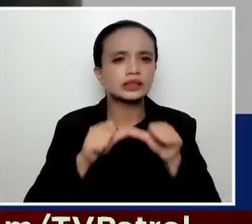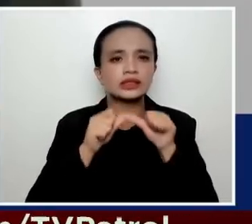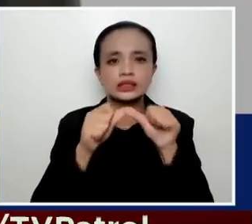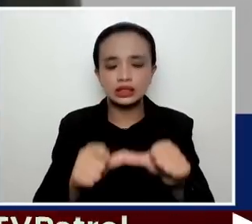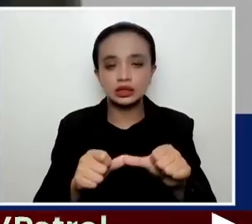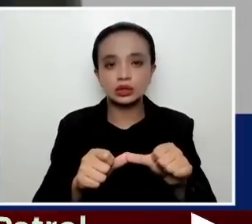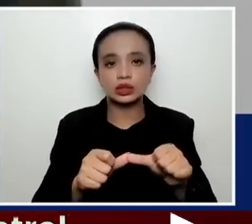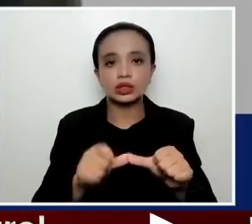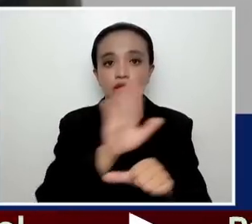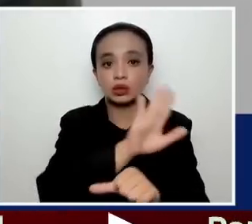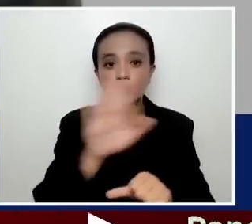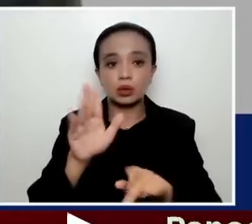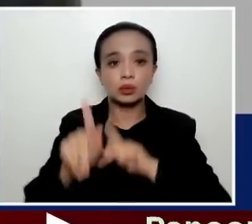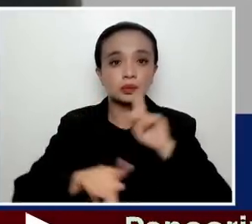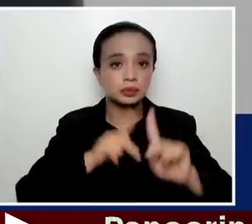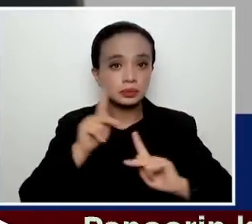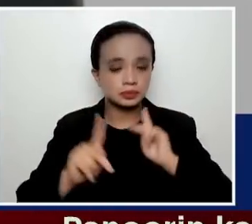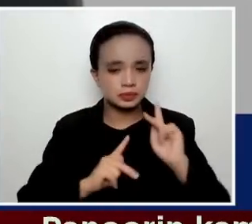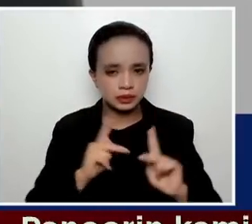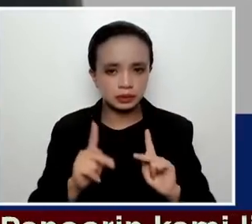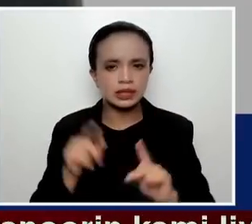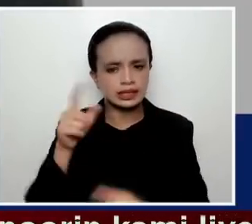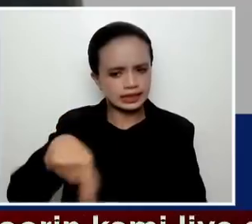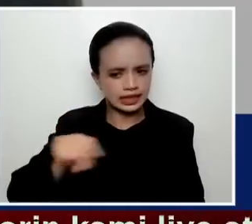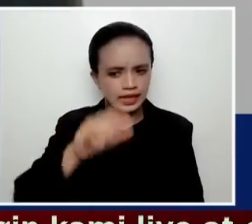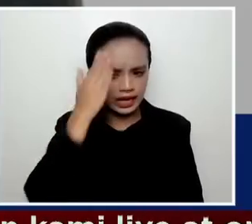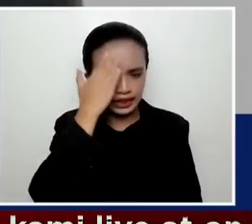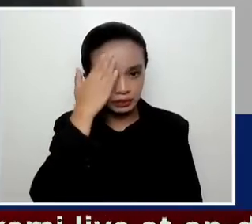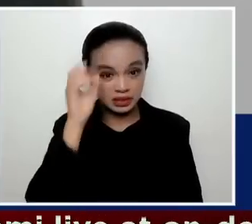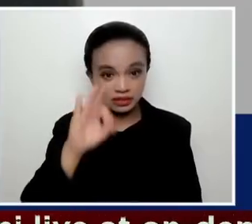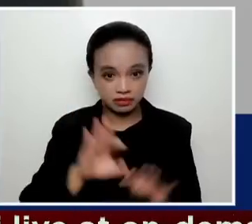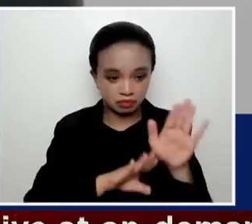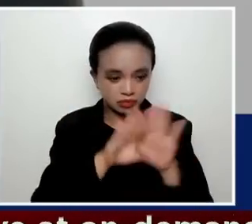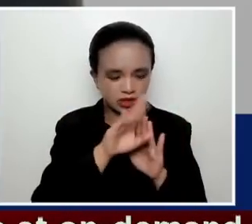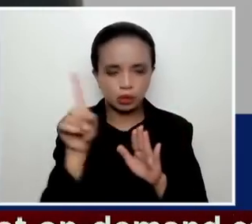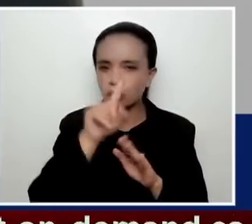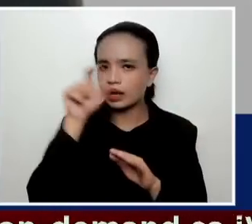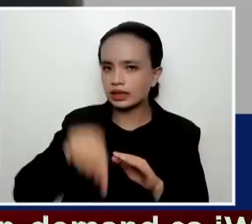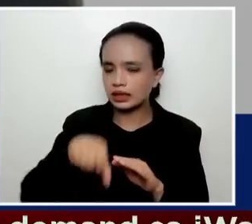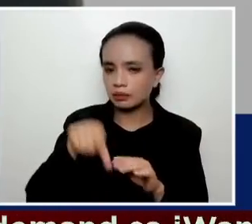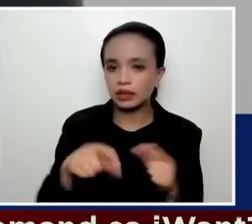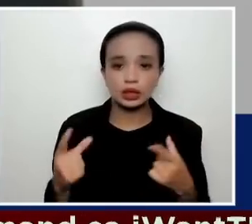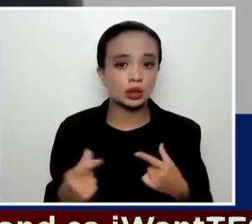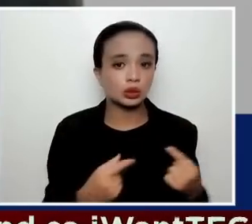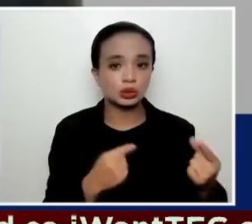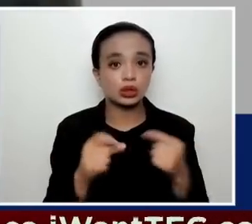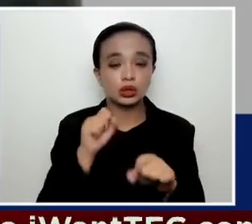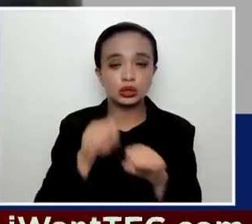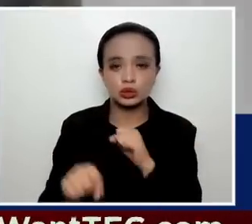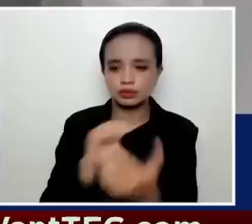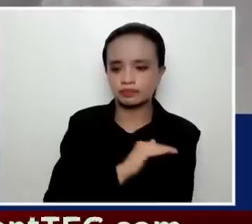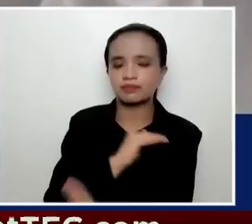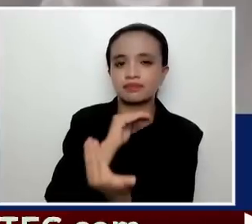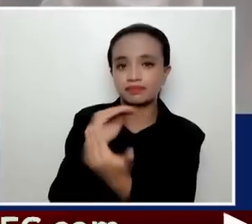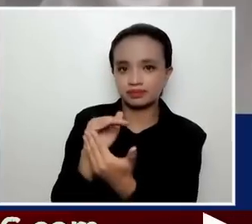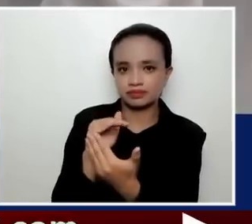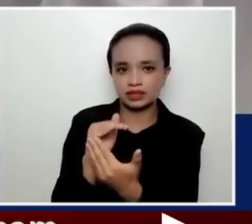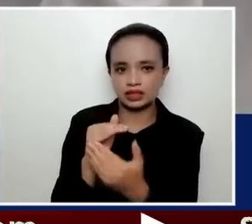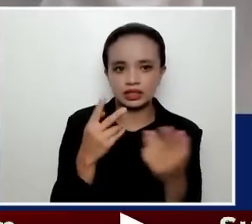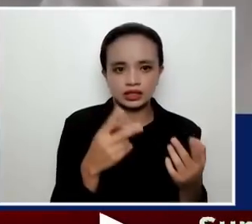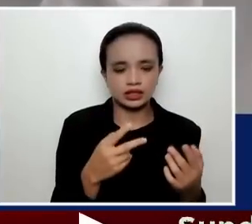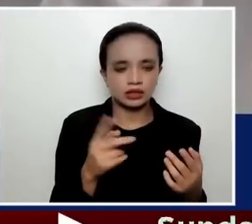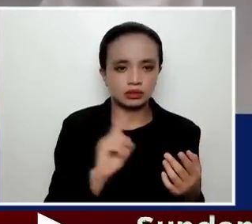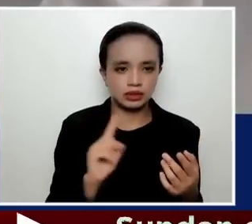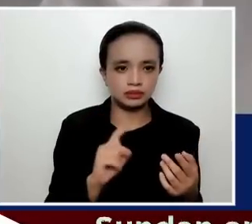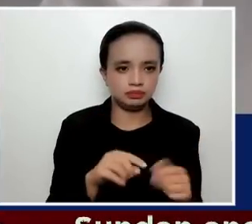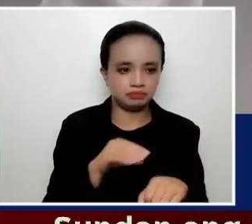kababayan. Alam nila kapag tumaas ang kaso kung ano yung mga dapat nating gawin para maiwasan ang further transmission. Bagamat